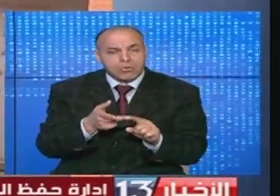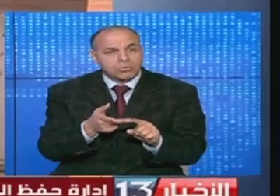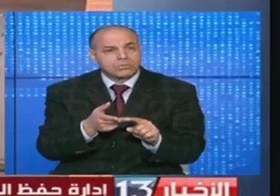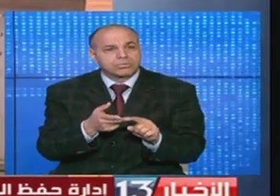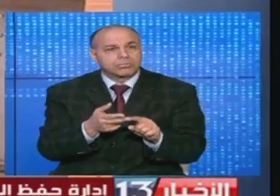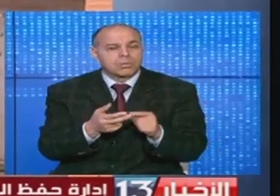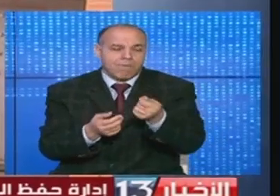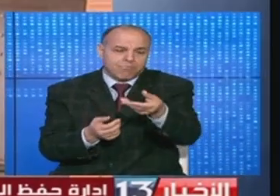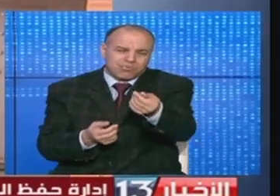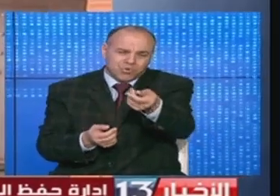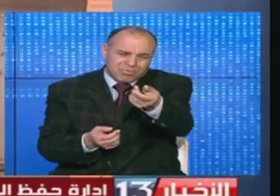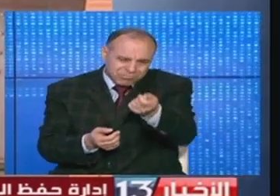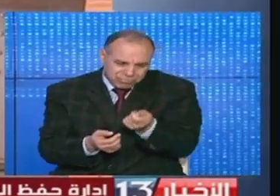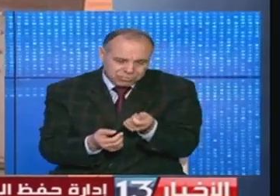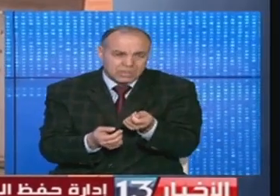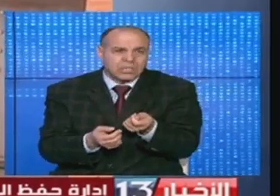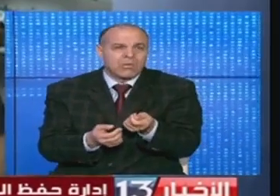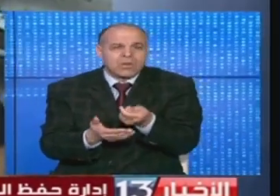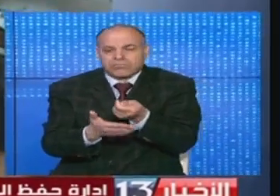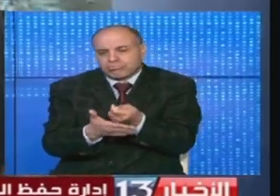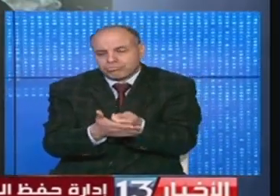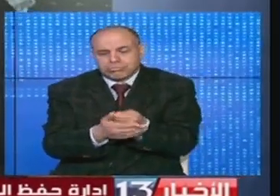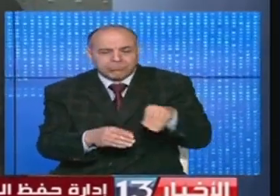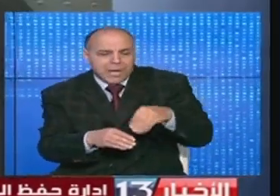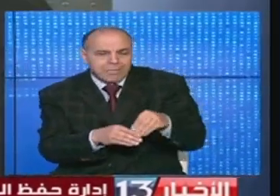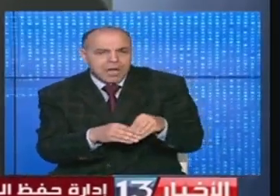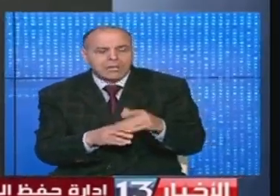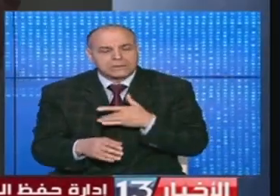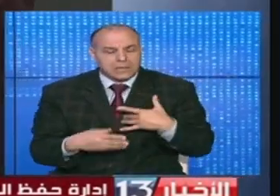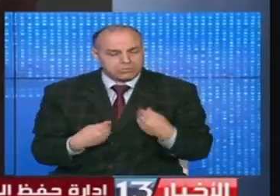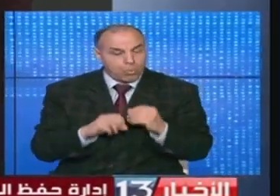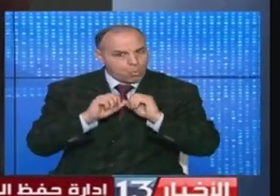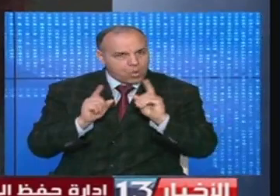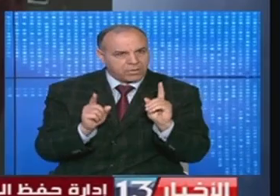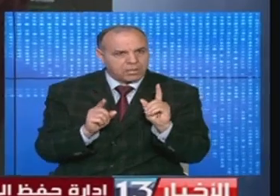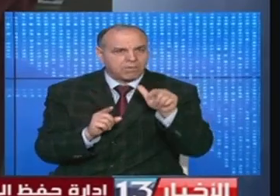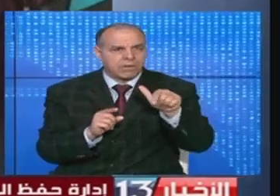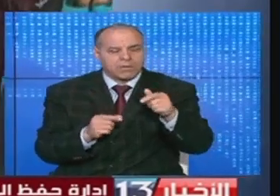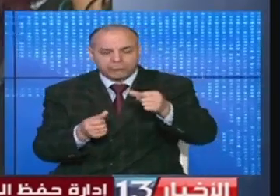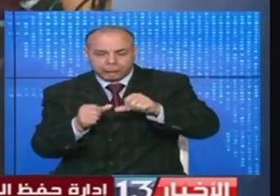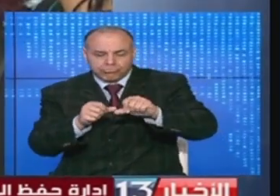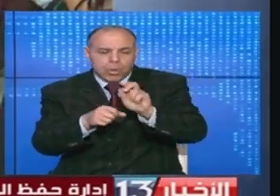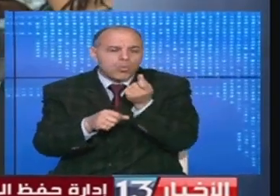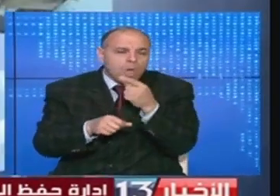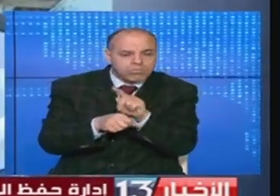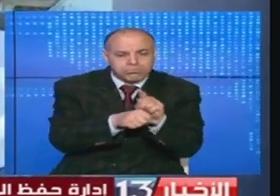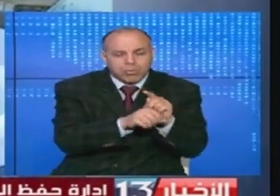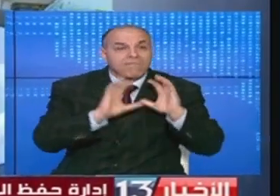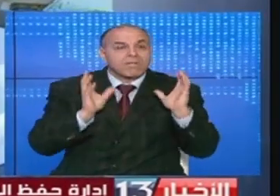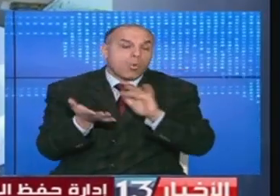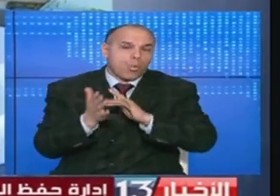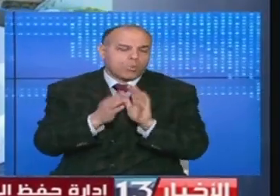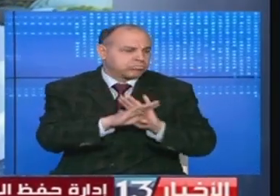استلام النقود والحرص على تنظيف المستلزمات المطروحه بطريقه فضلا عن وجود التعقيم المستمر للفضاء بشكل